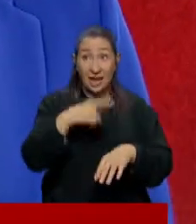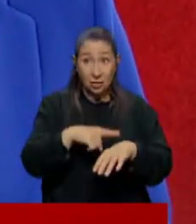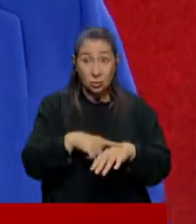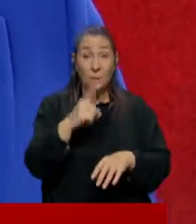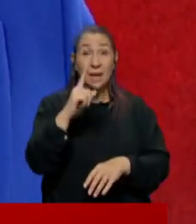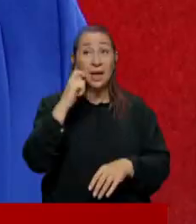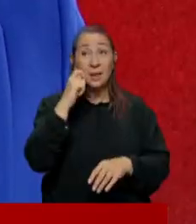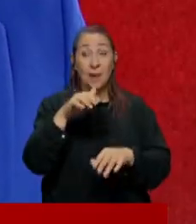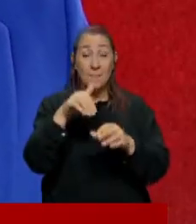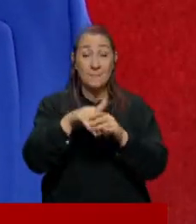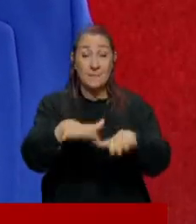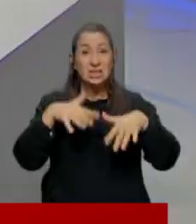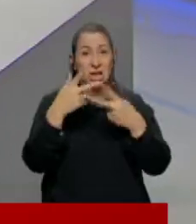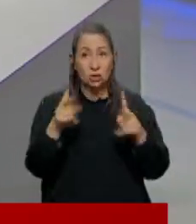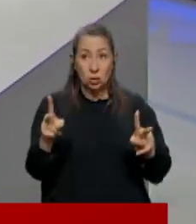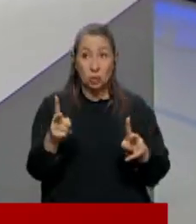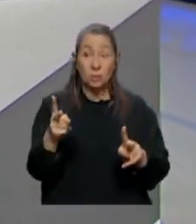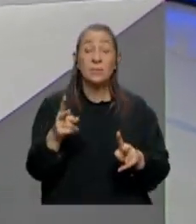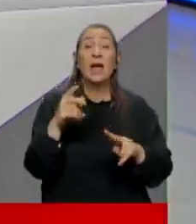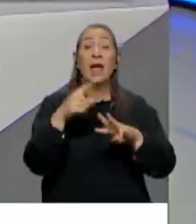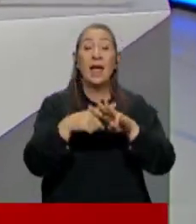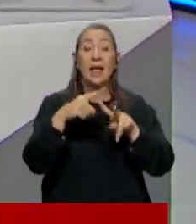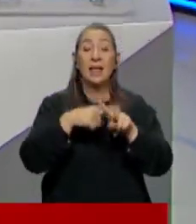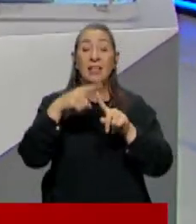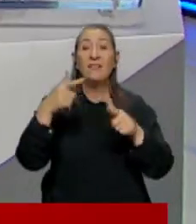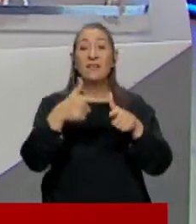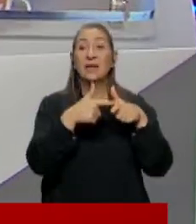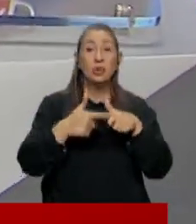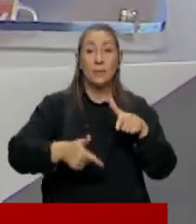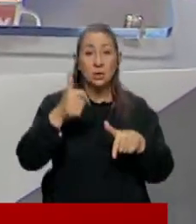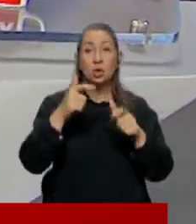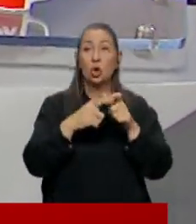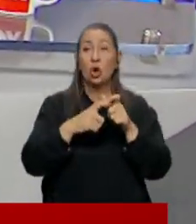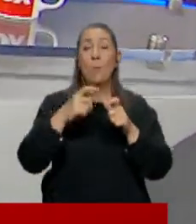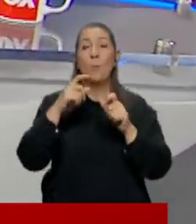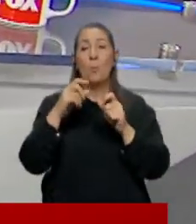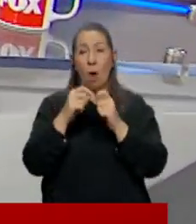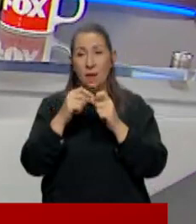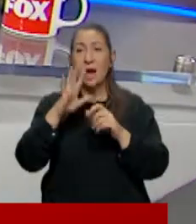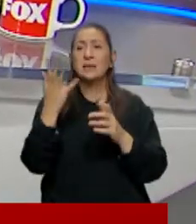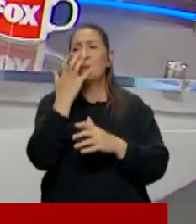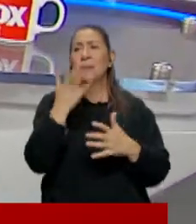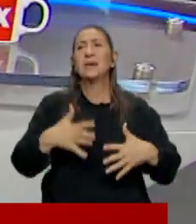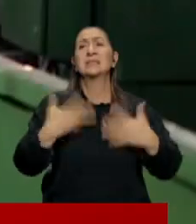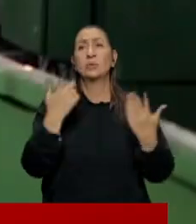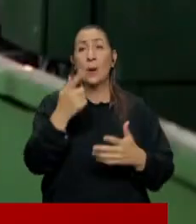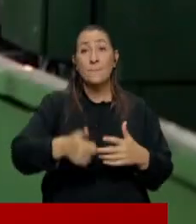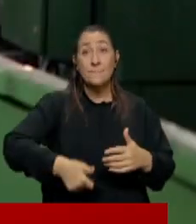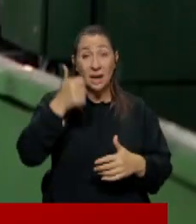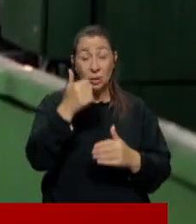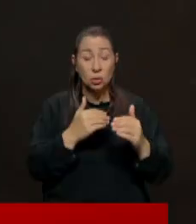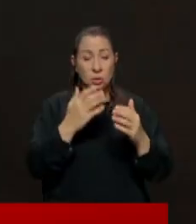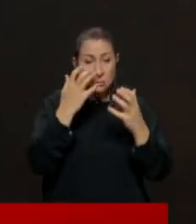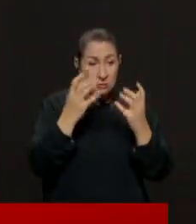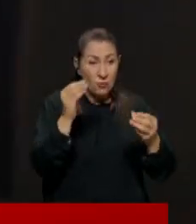1 Ekim'de meclisimiz açılıyor EYT Federasyonu Başkanı Gönül Boran özupak artık beklemek istemiyoruz dedi Bakanlığın